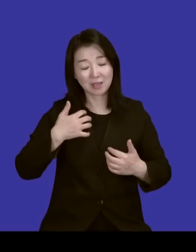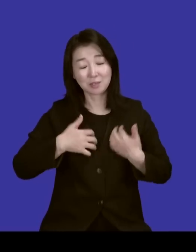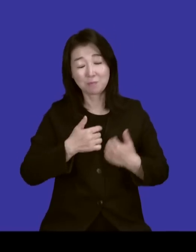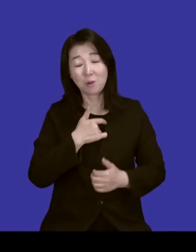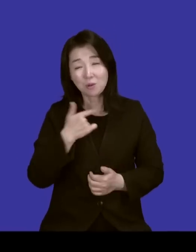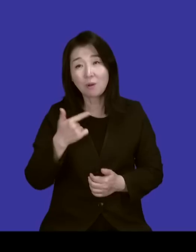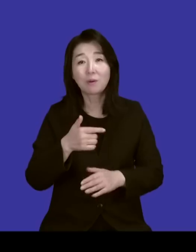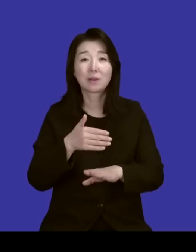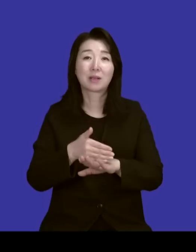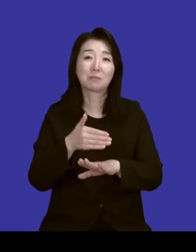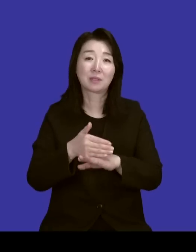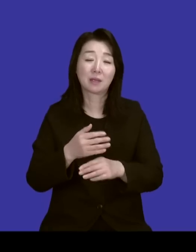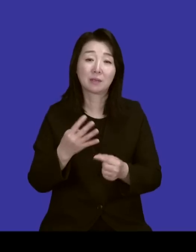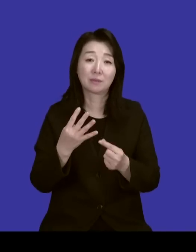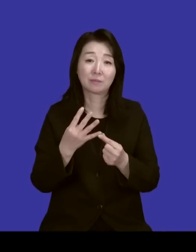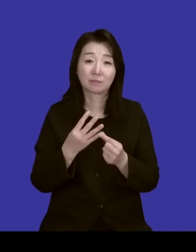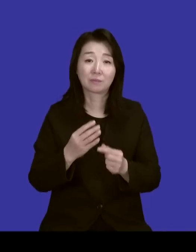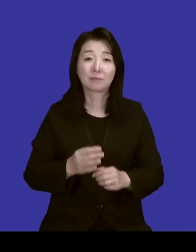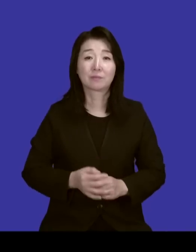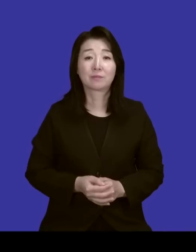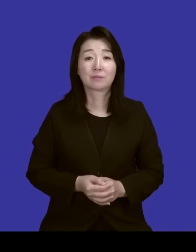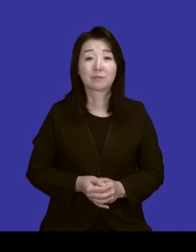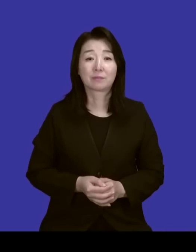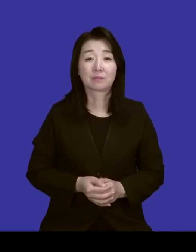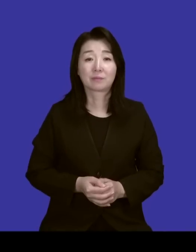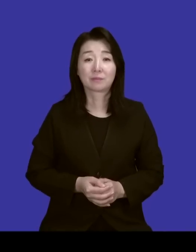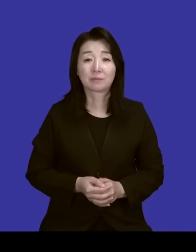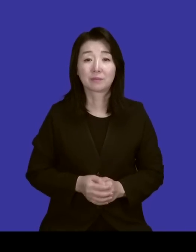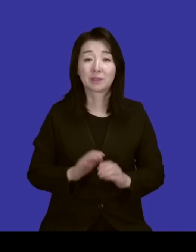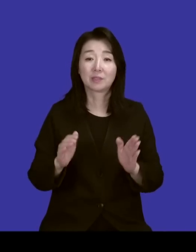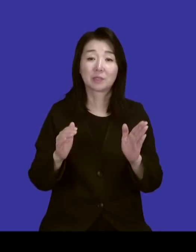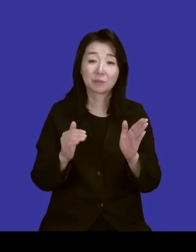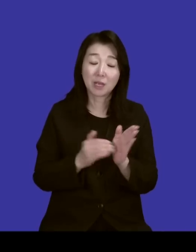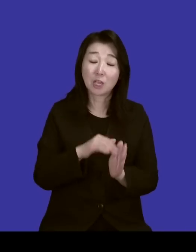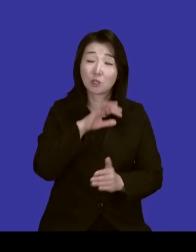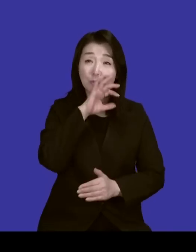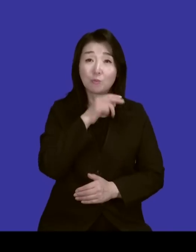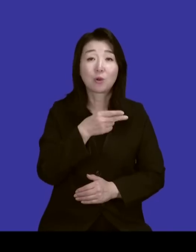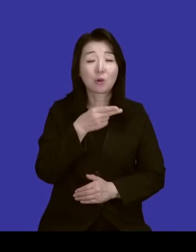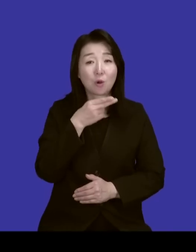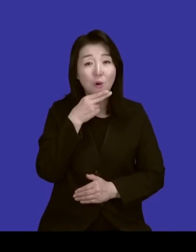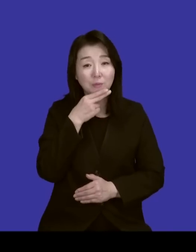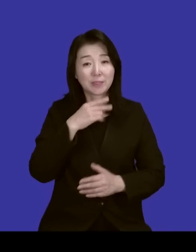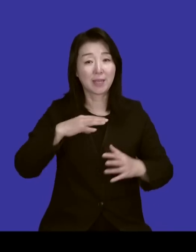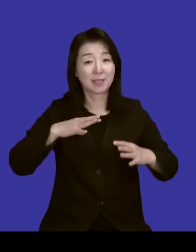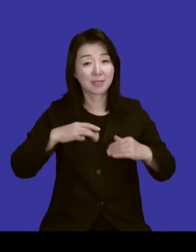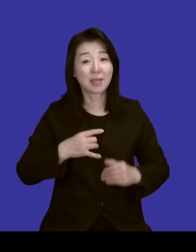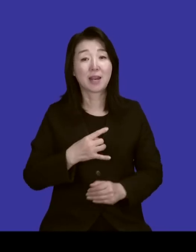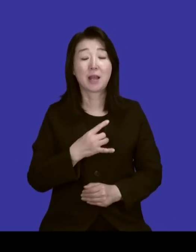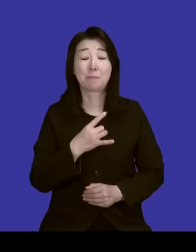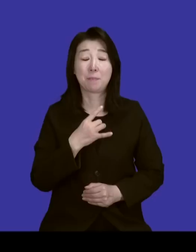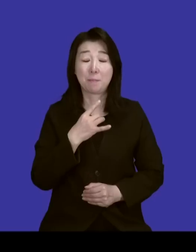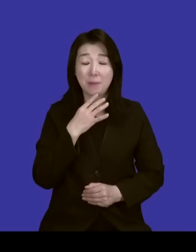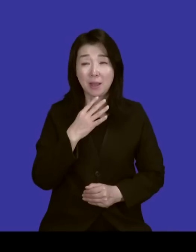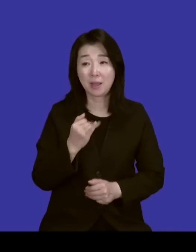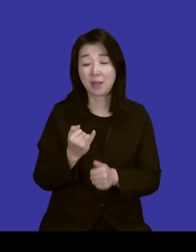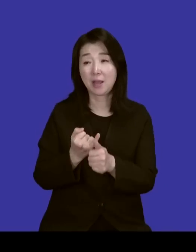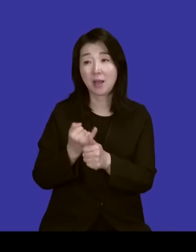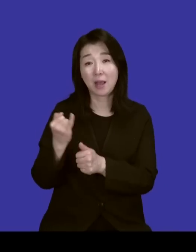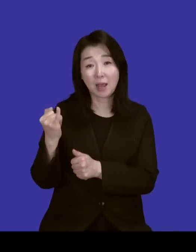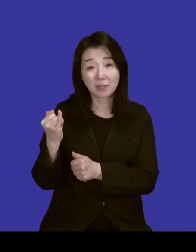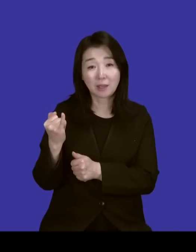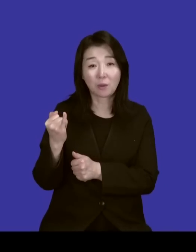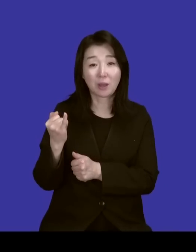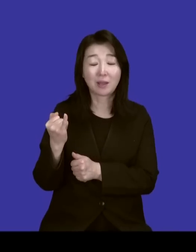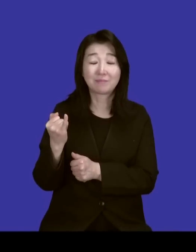감사합니다. 네 번째, 단 한 번도 불평 없이 자랑만 하던 아내와 애교